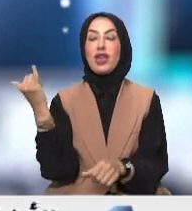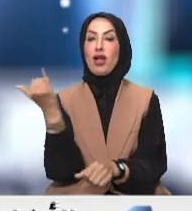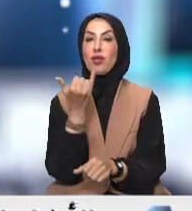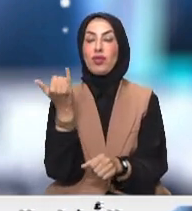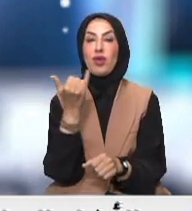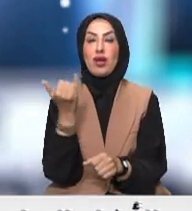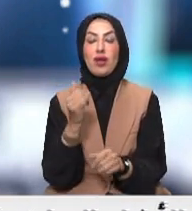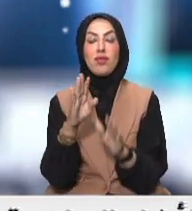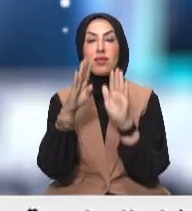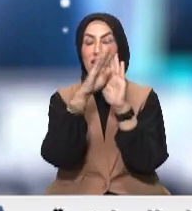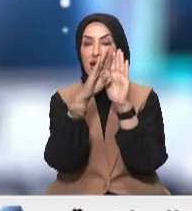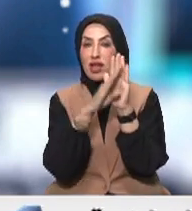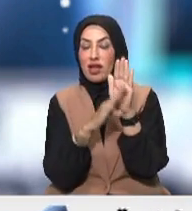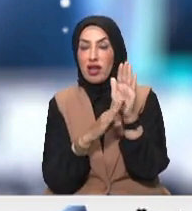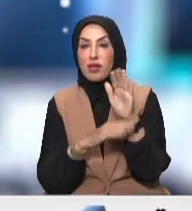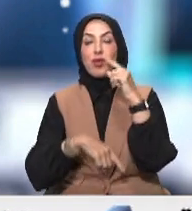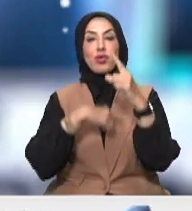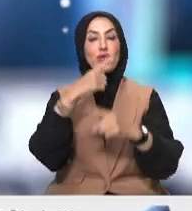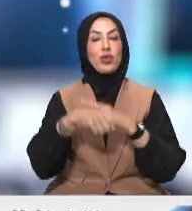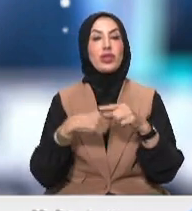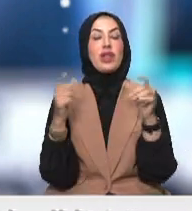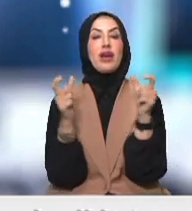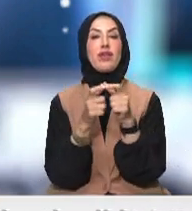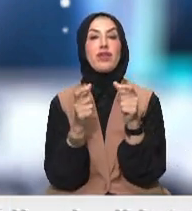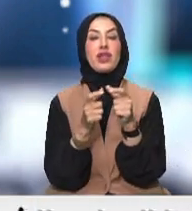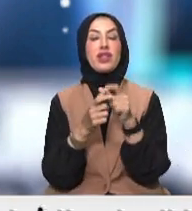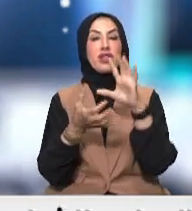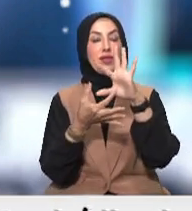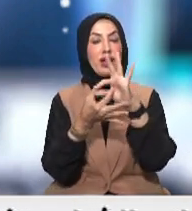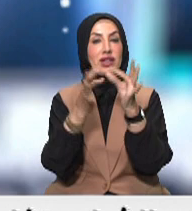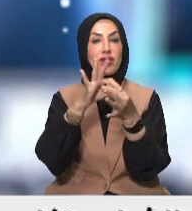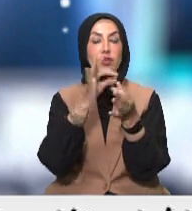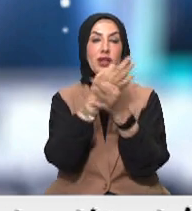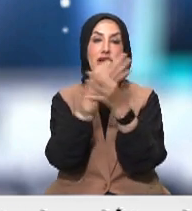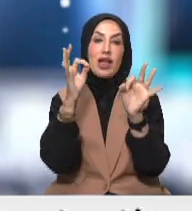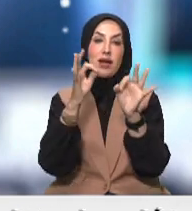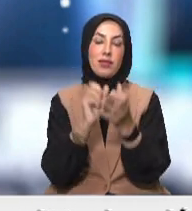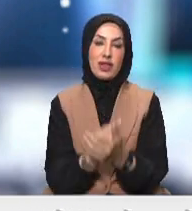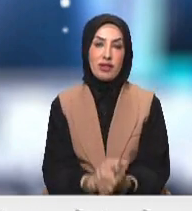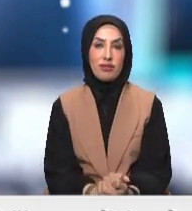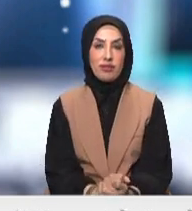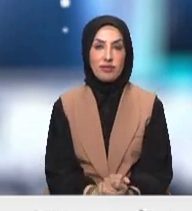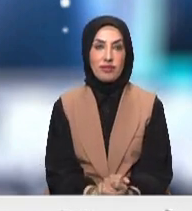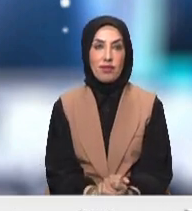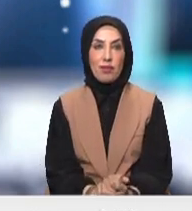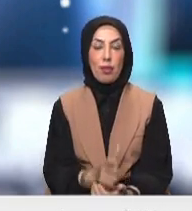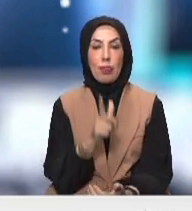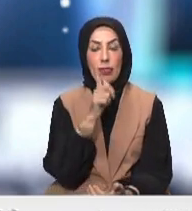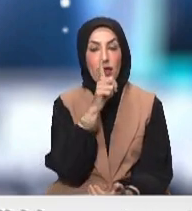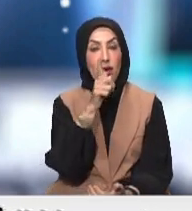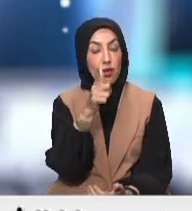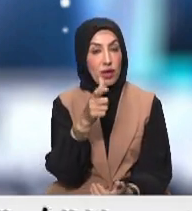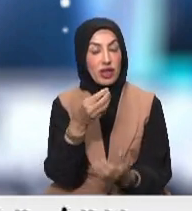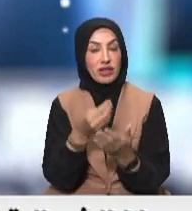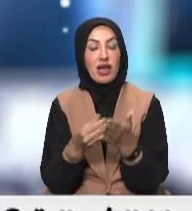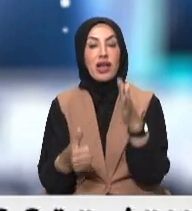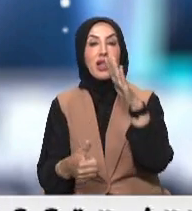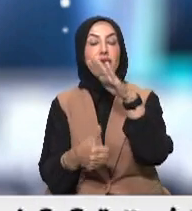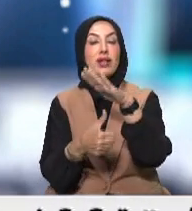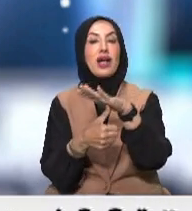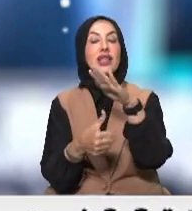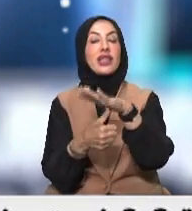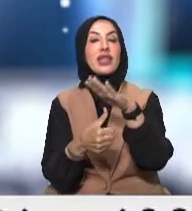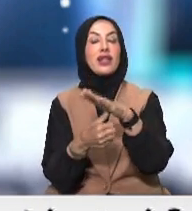تطرح بشكل مستمر في اجتماعات الجمعيه العامه ومن جانبه اعرب رئيس الجمعيه